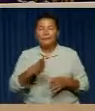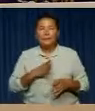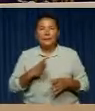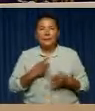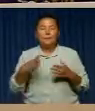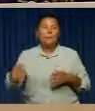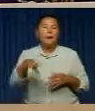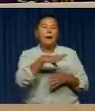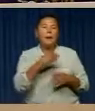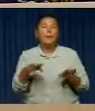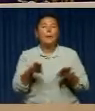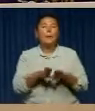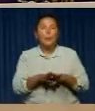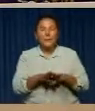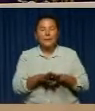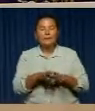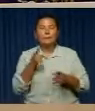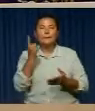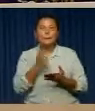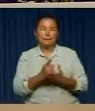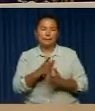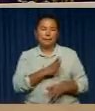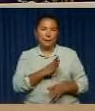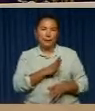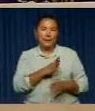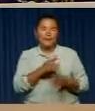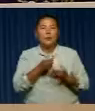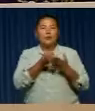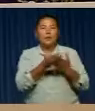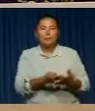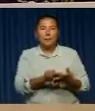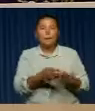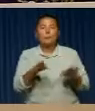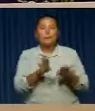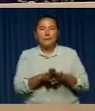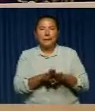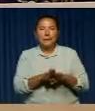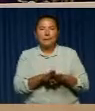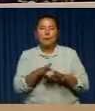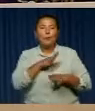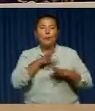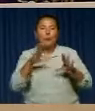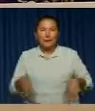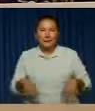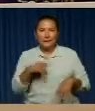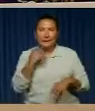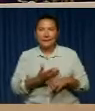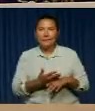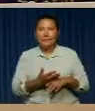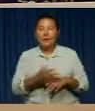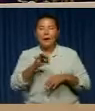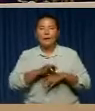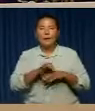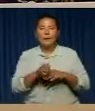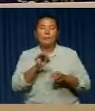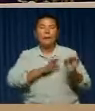Осы барлық оның өте осындай індет болды. Жаппай жаздың мезгілінде осындай болмайтын бір тыныс ауру орган аурулар